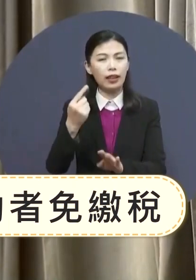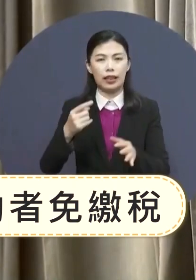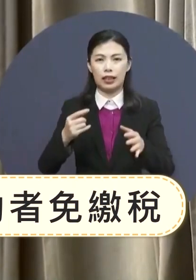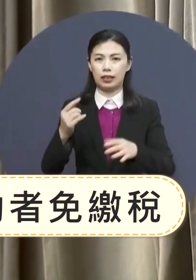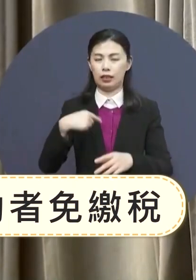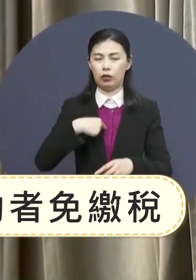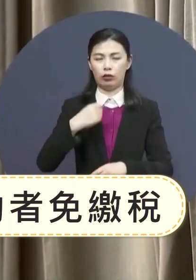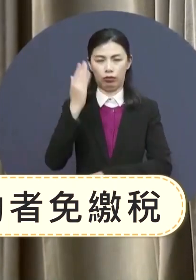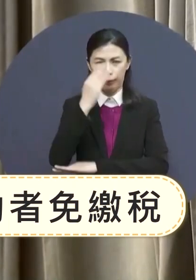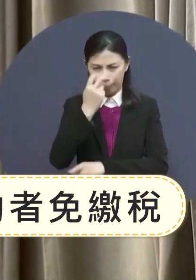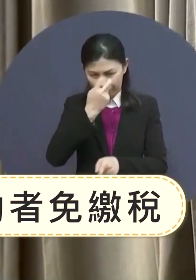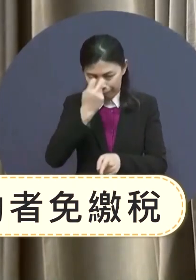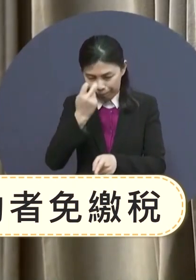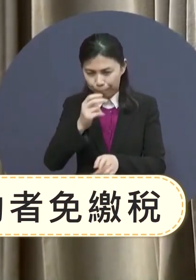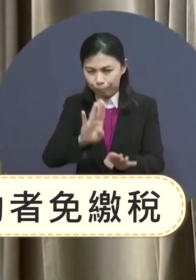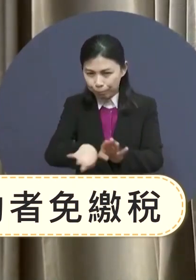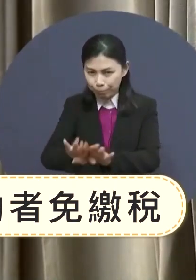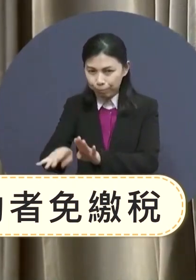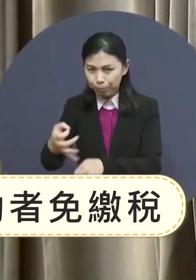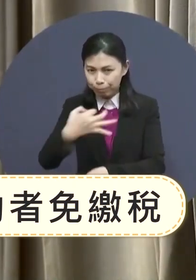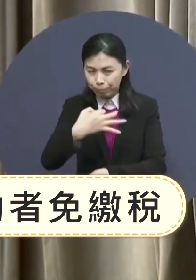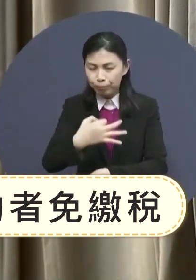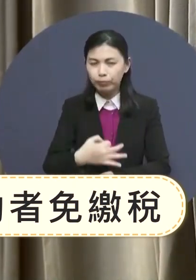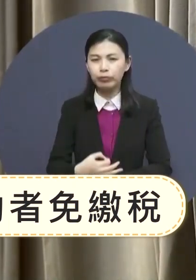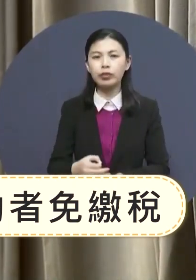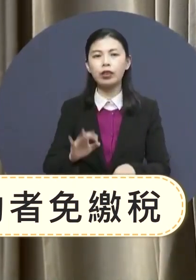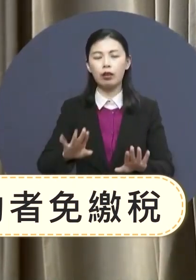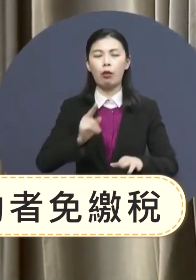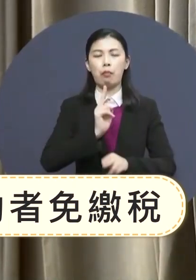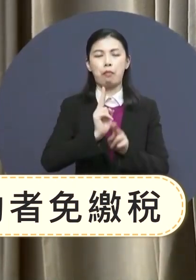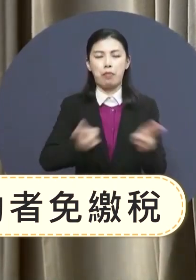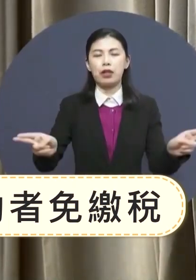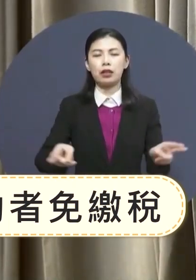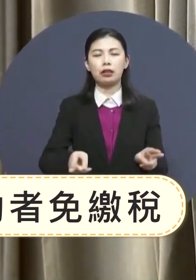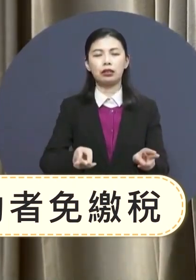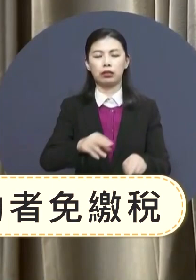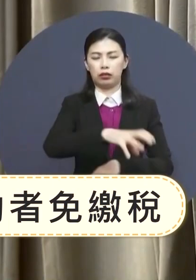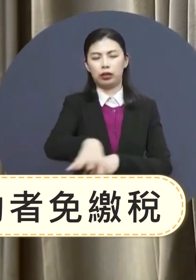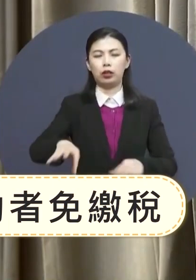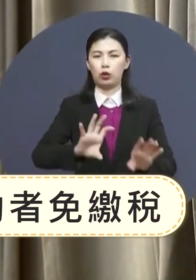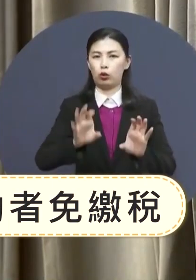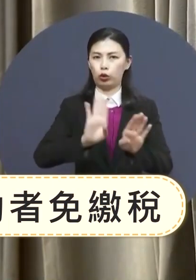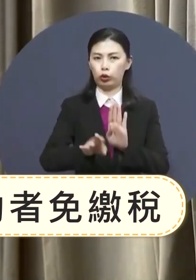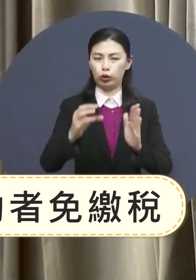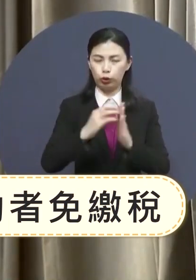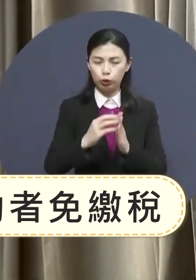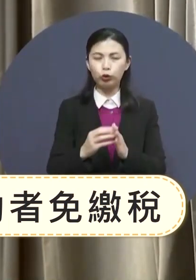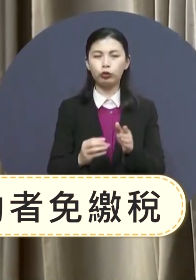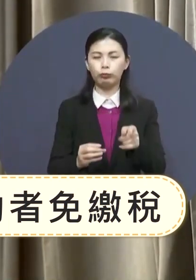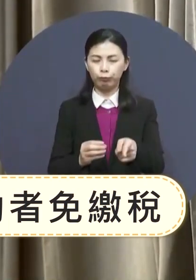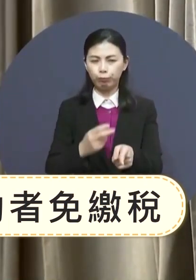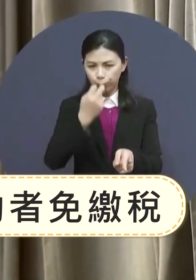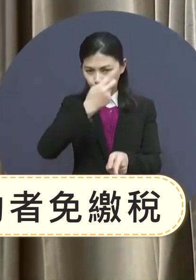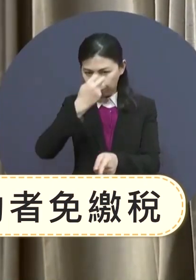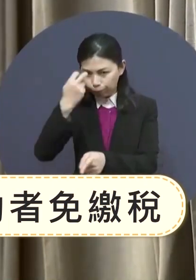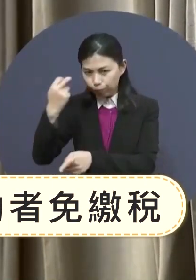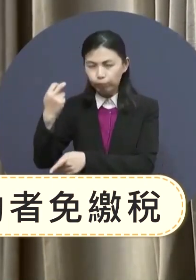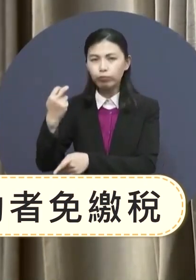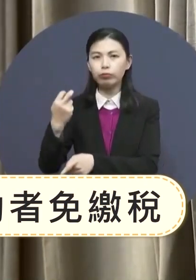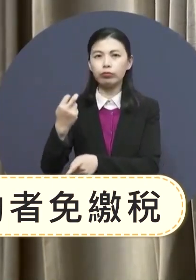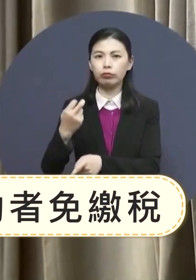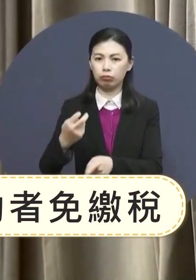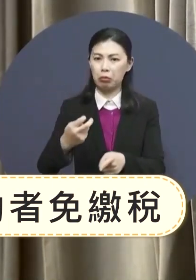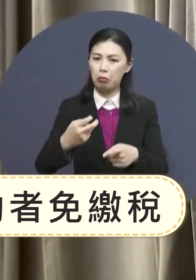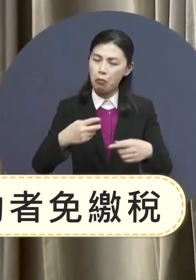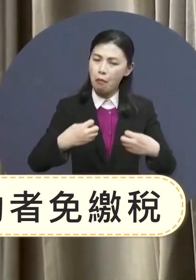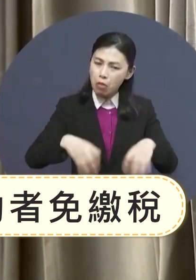的。那这一次呢，我们也要求我们的各地区国税局呢主动去核实调检我们这些受疫情影